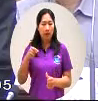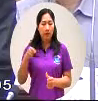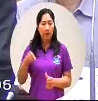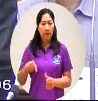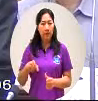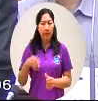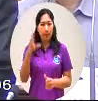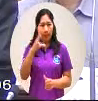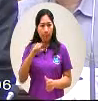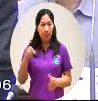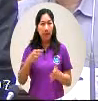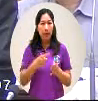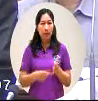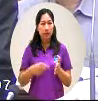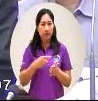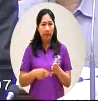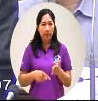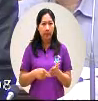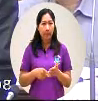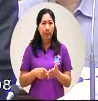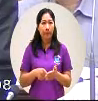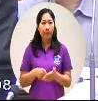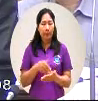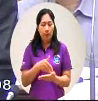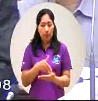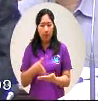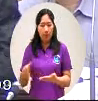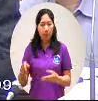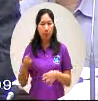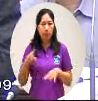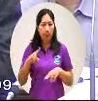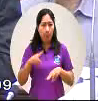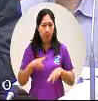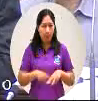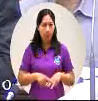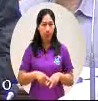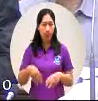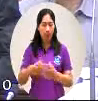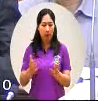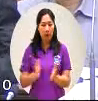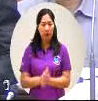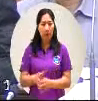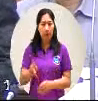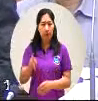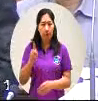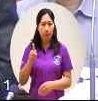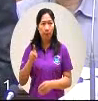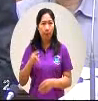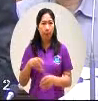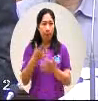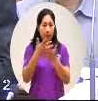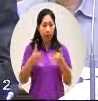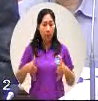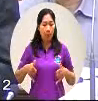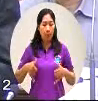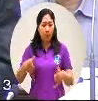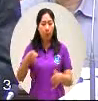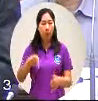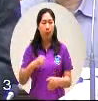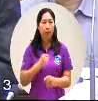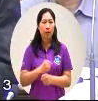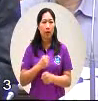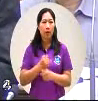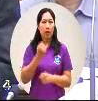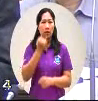的成本的部分我们做一个处理，就是透过网路这样的做，我们做到了。